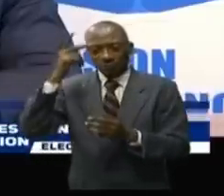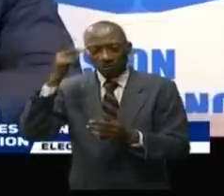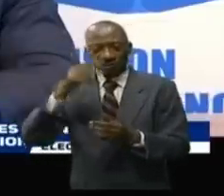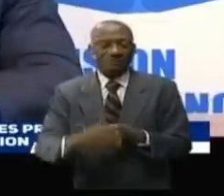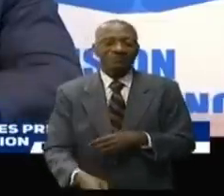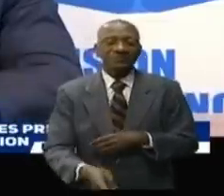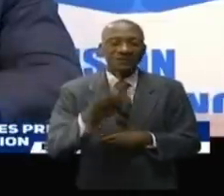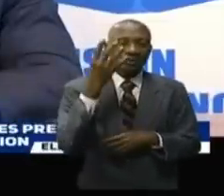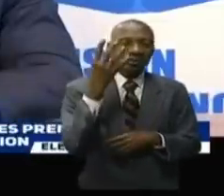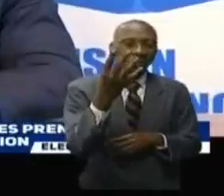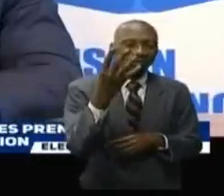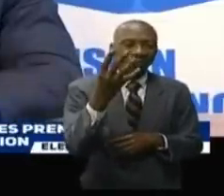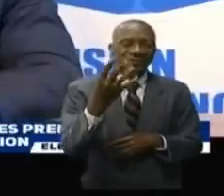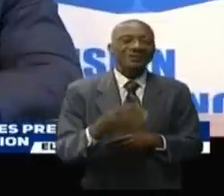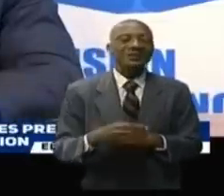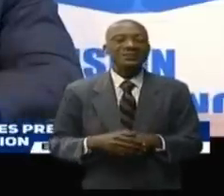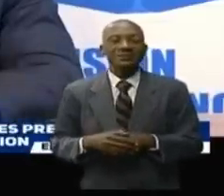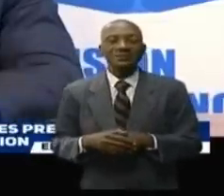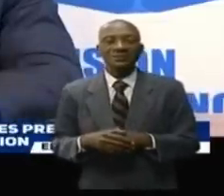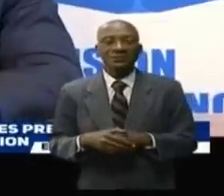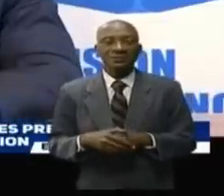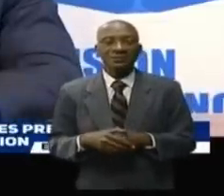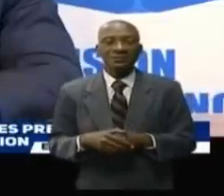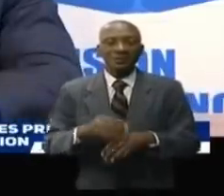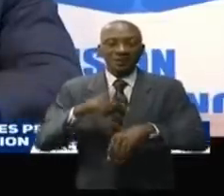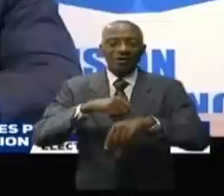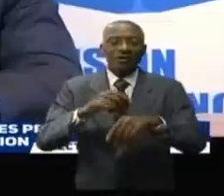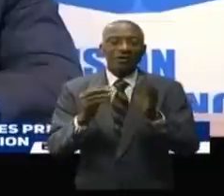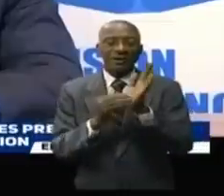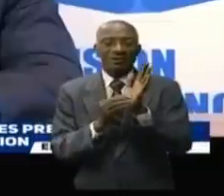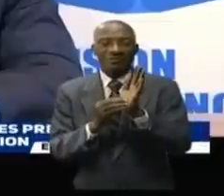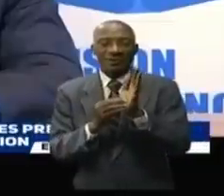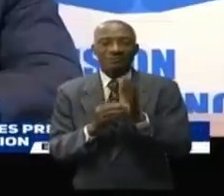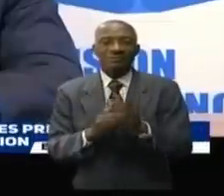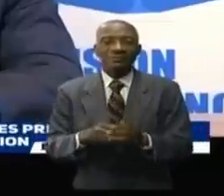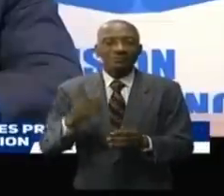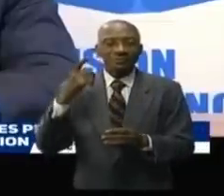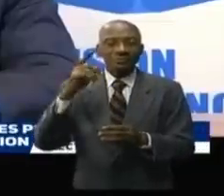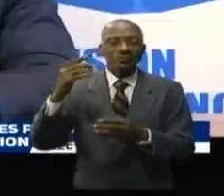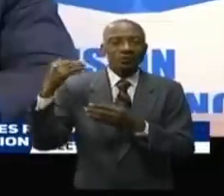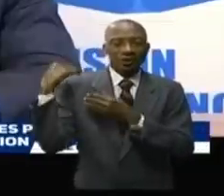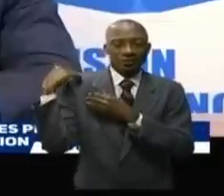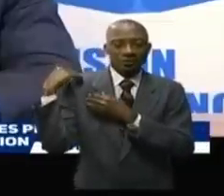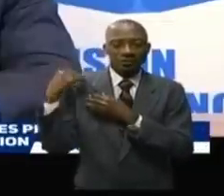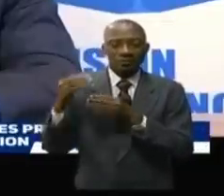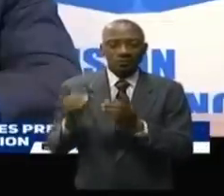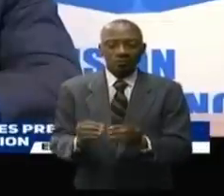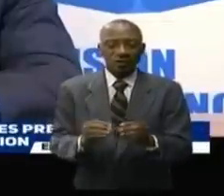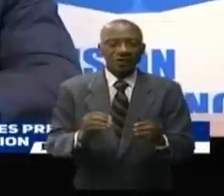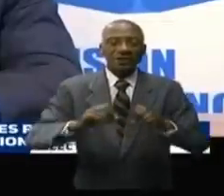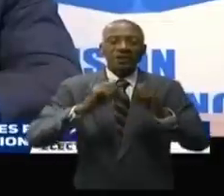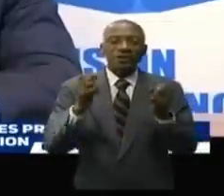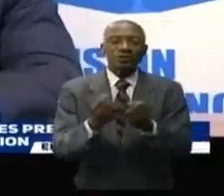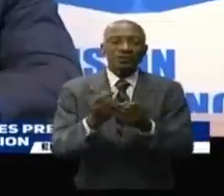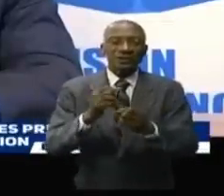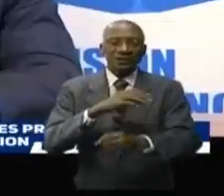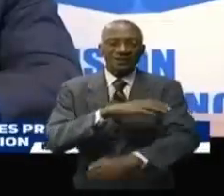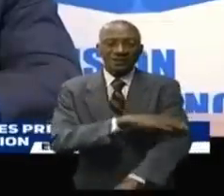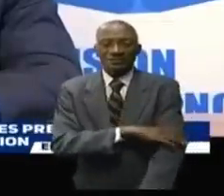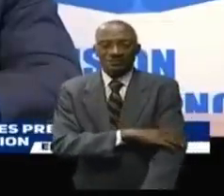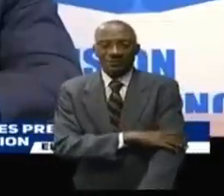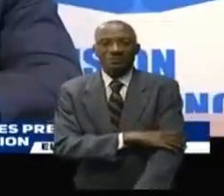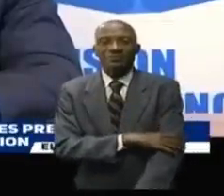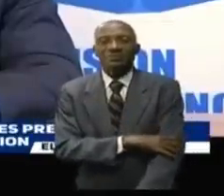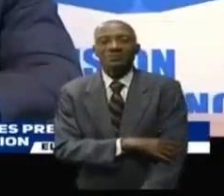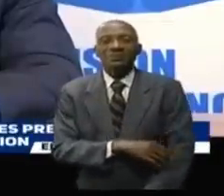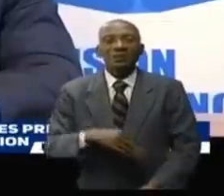jeudi 24 novembre 2022 à 9h pour les responsables des organisations de la société civile, nous avons dit les